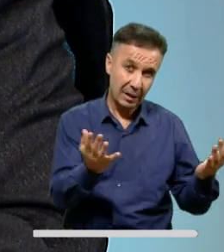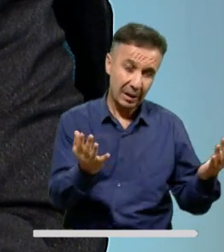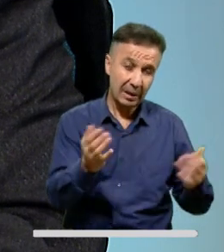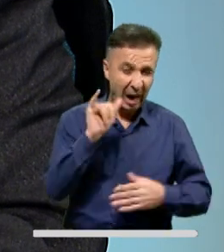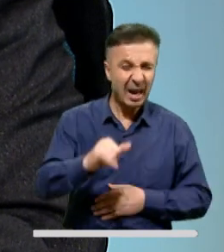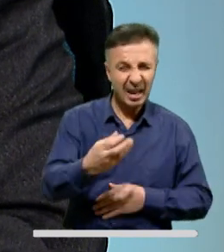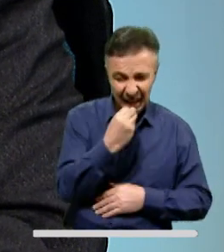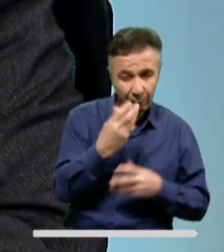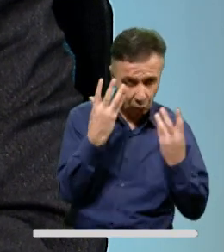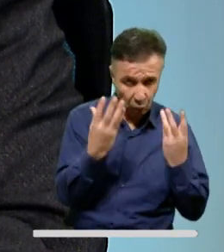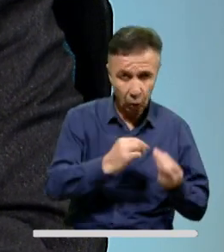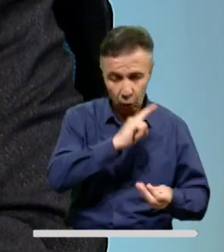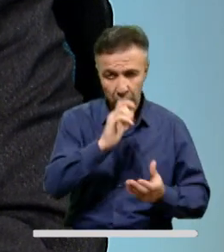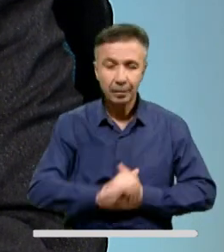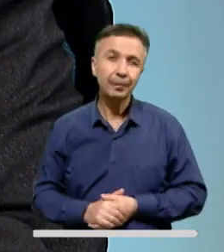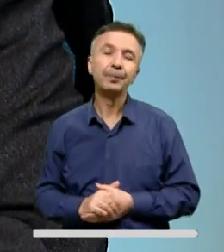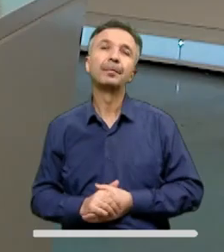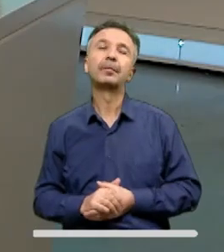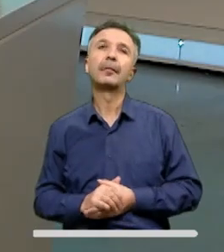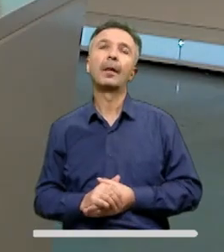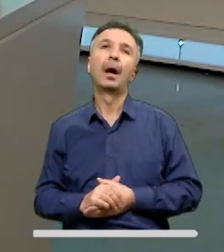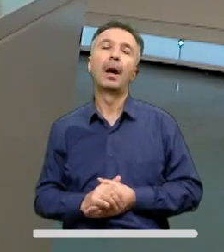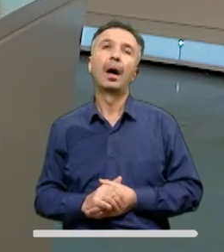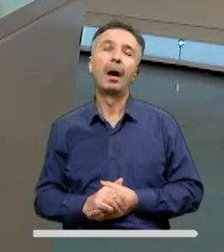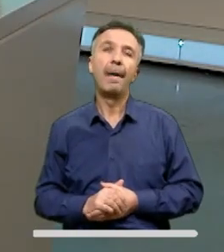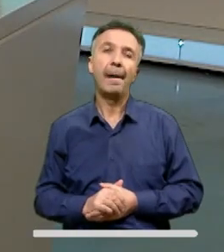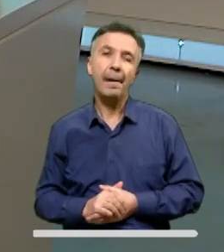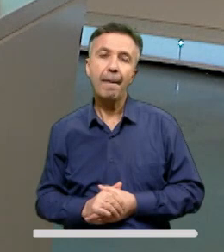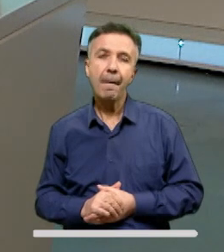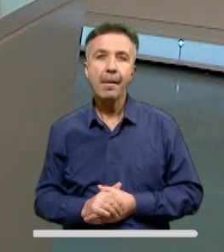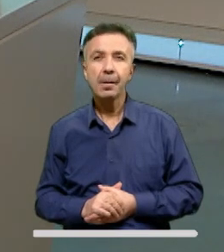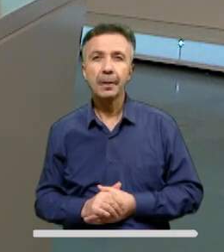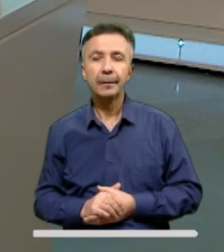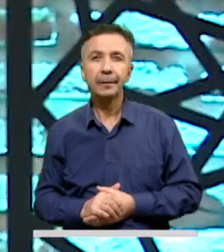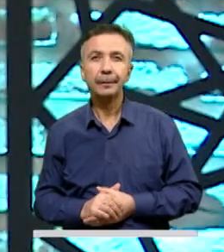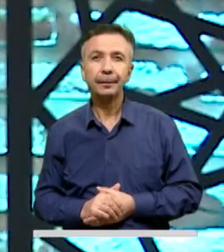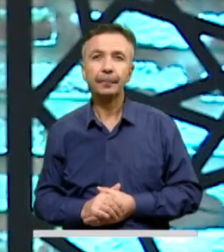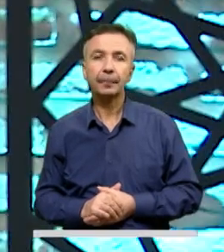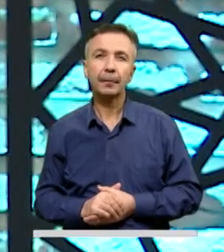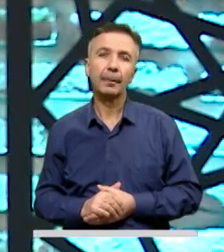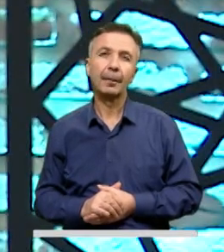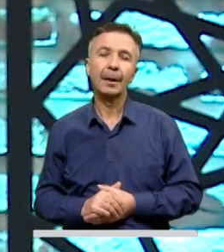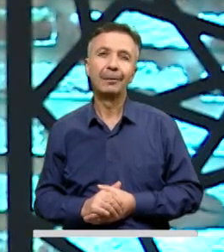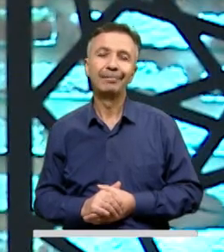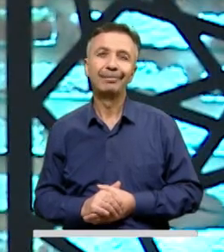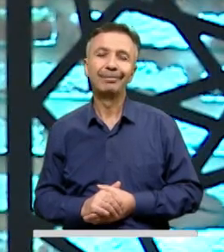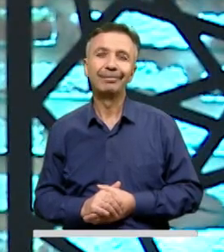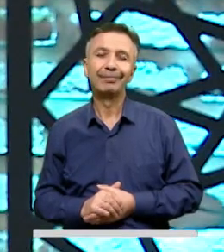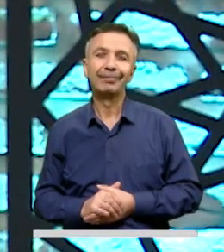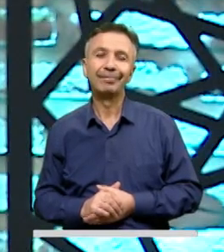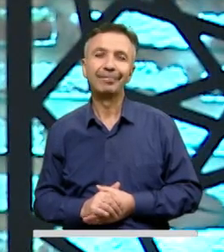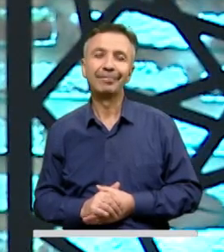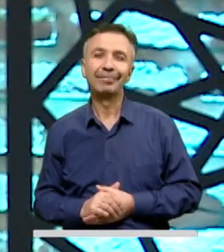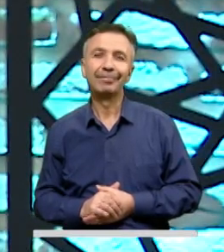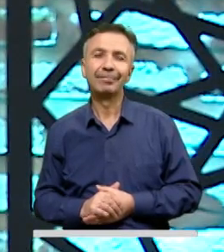mu dini anlamda? Bunu öğrenmek istiyorum. Evet, soralım Sema Hanım. Bakalım hocam ne diyecek? Evet, çok